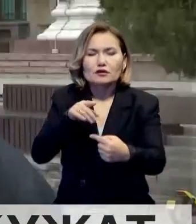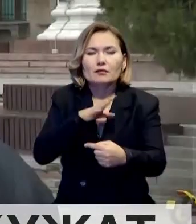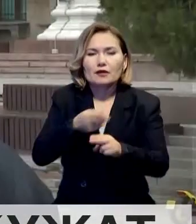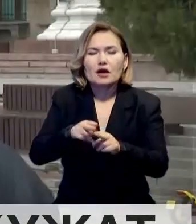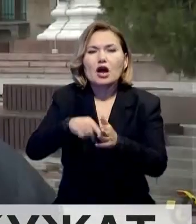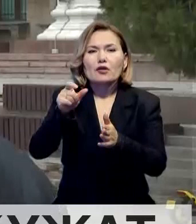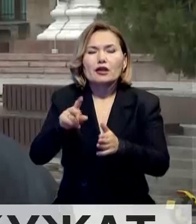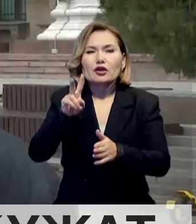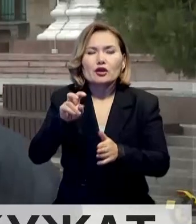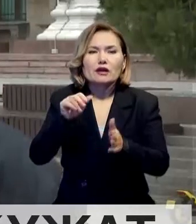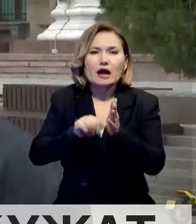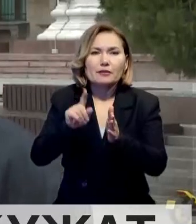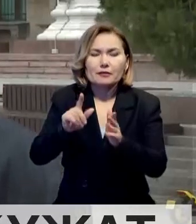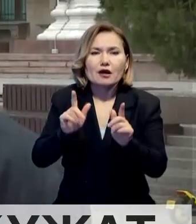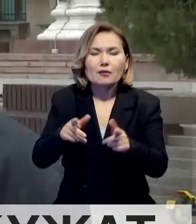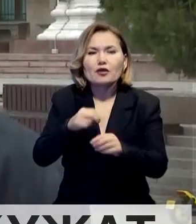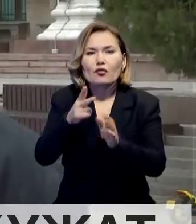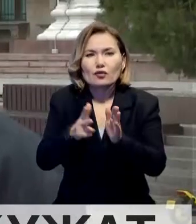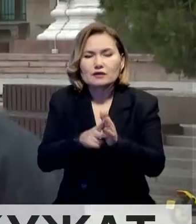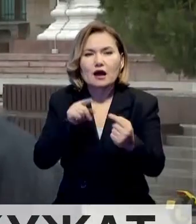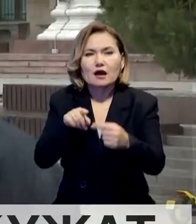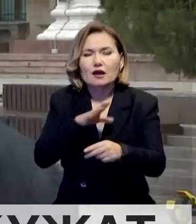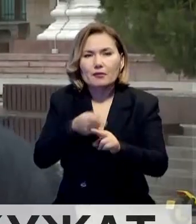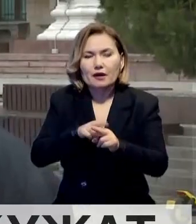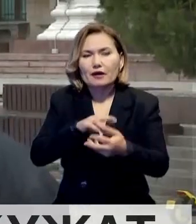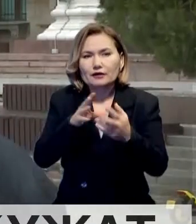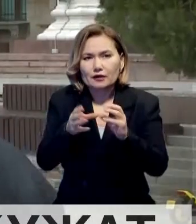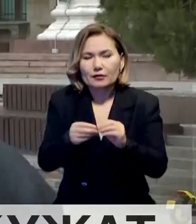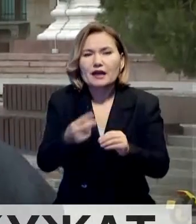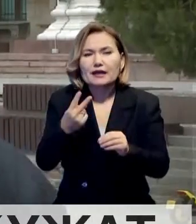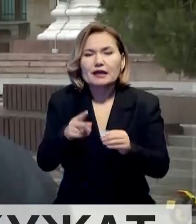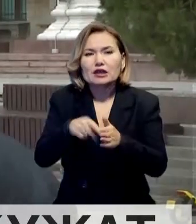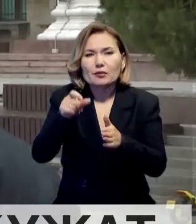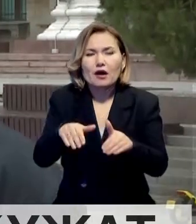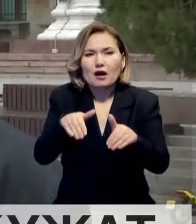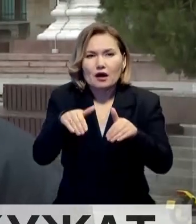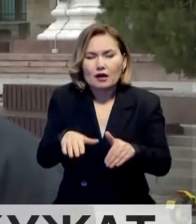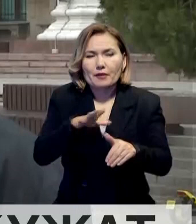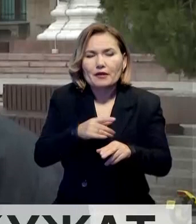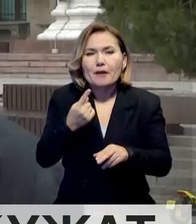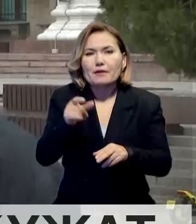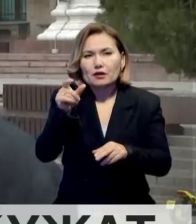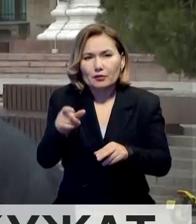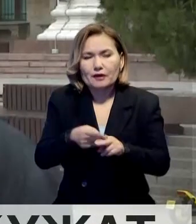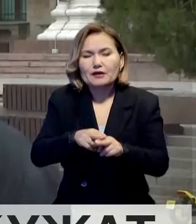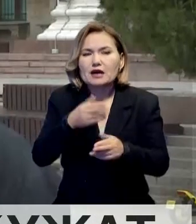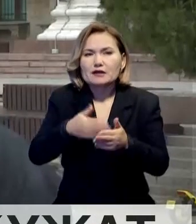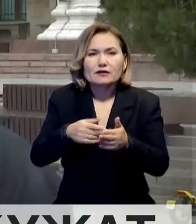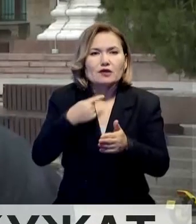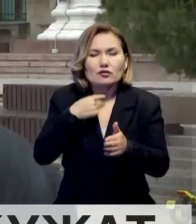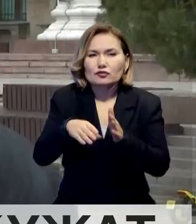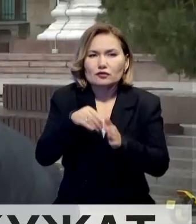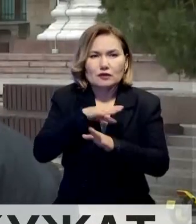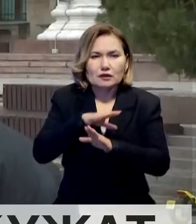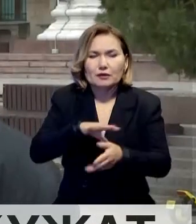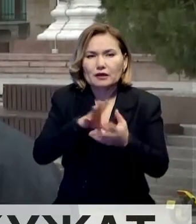Депутаттардың 261-і мақұлдаса, 18-і қарсы шығып, екеуі қалыс қалды. Бір депутат белгісіз себептермен мүлде дауыс бермеді.